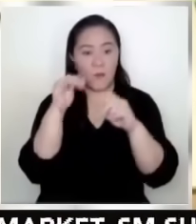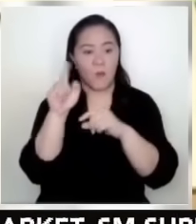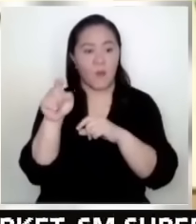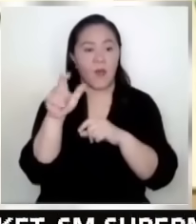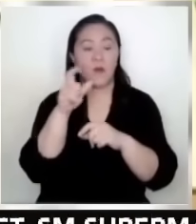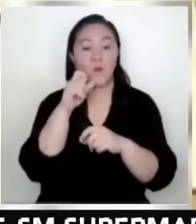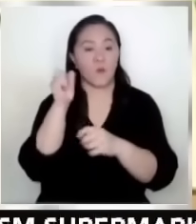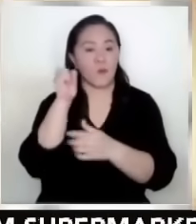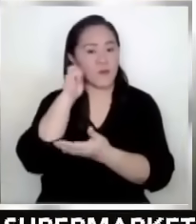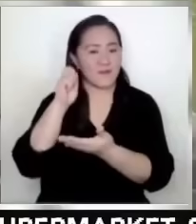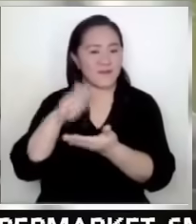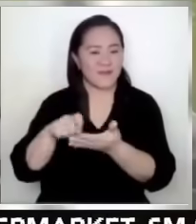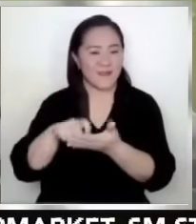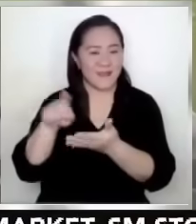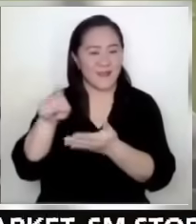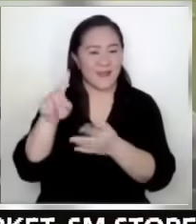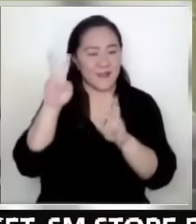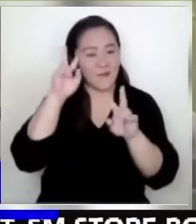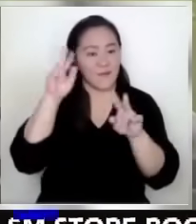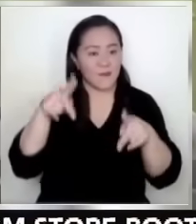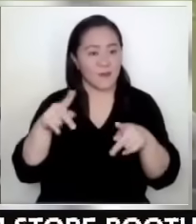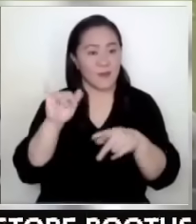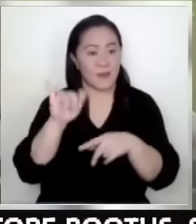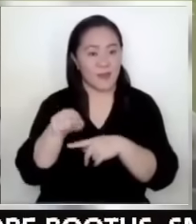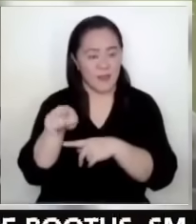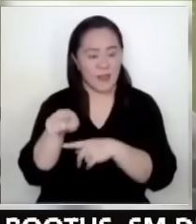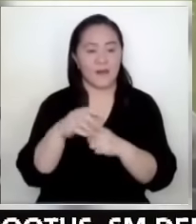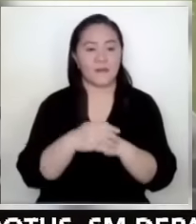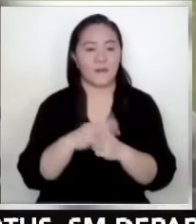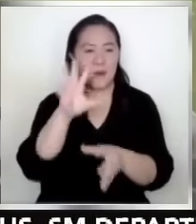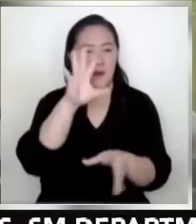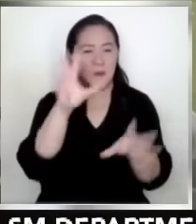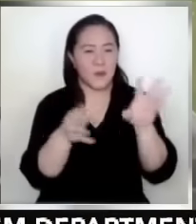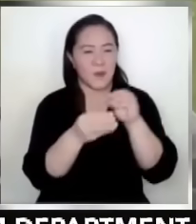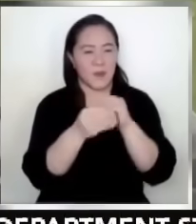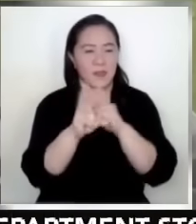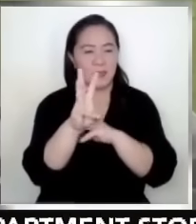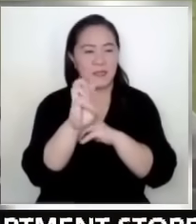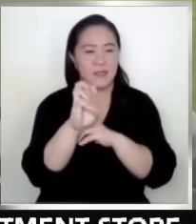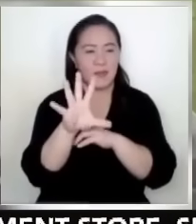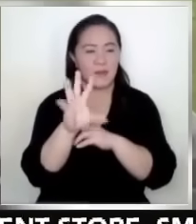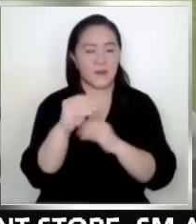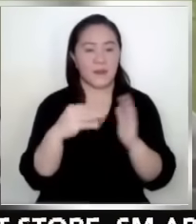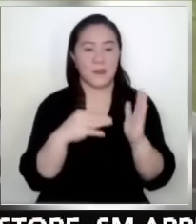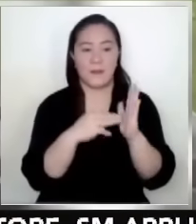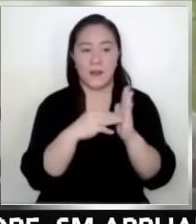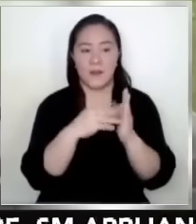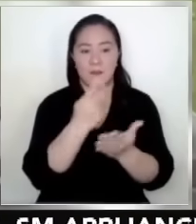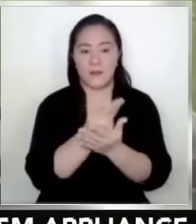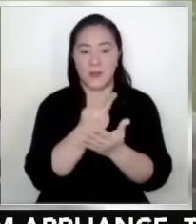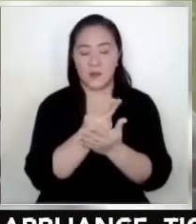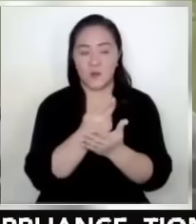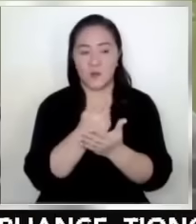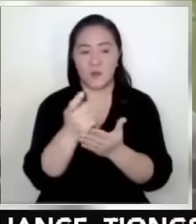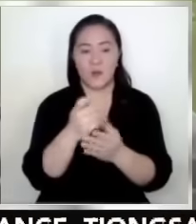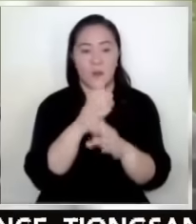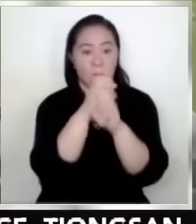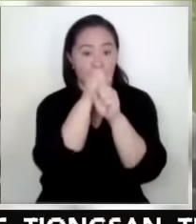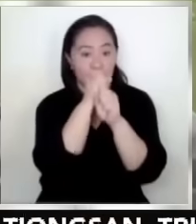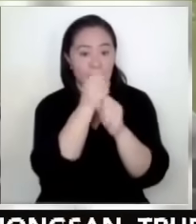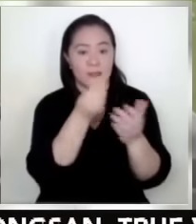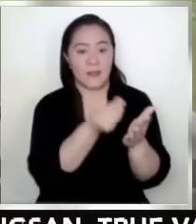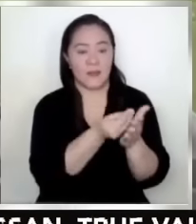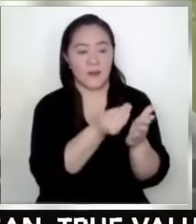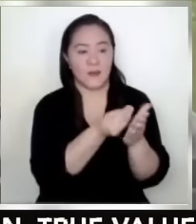Vice Presidente. Umaabot sa kabuuang 650 million pesos ang planong confidential fund ng dalawang